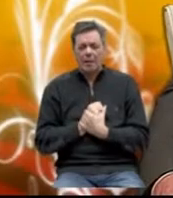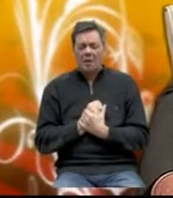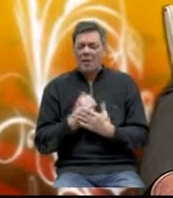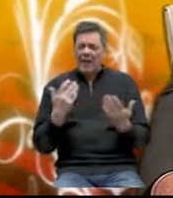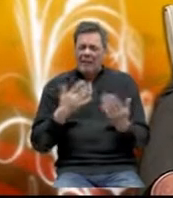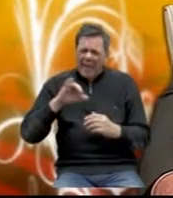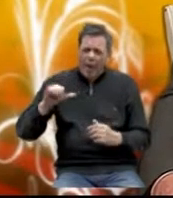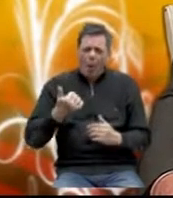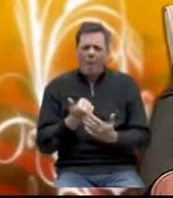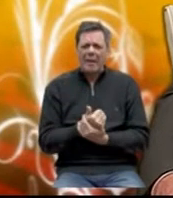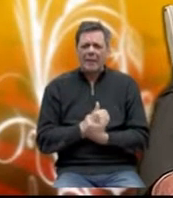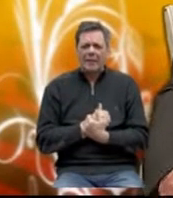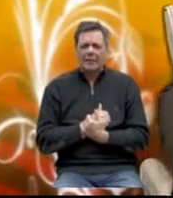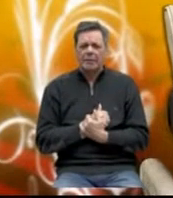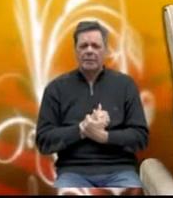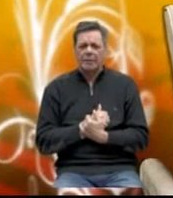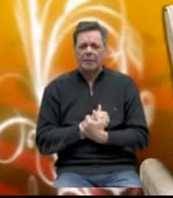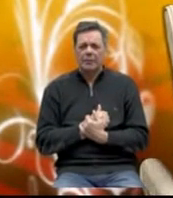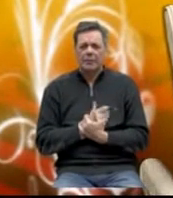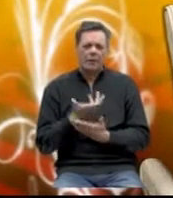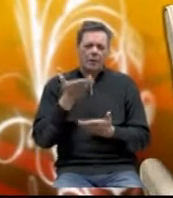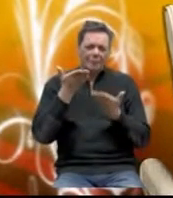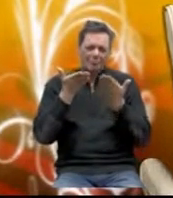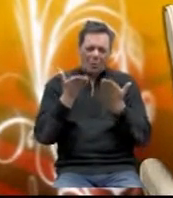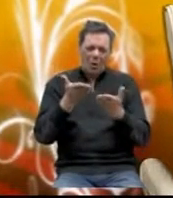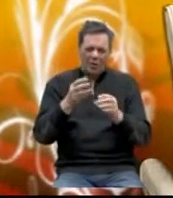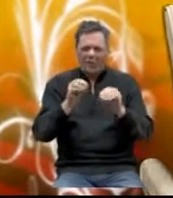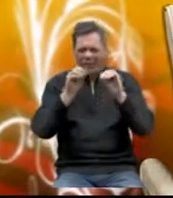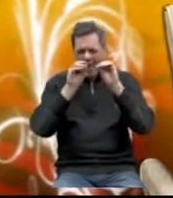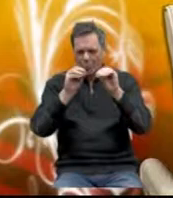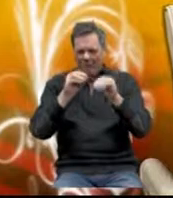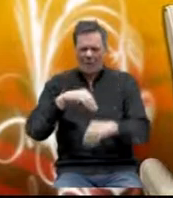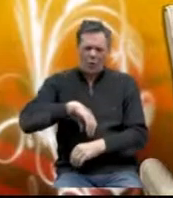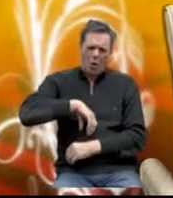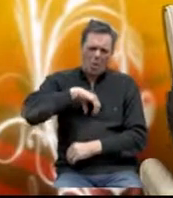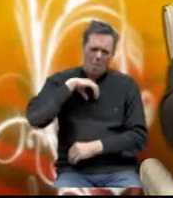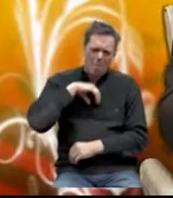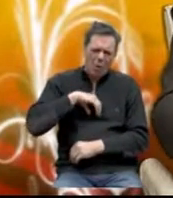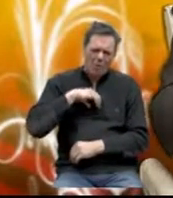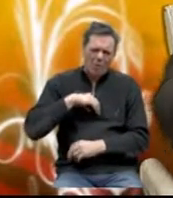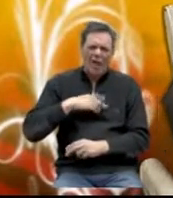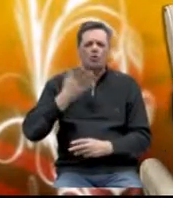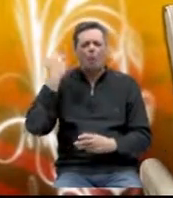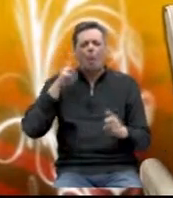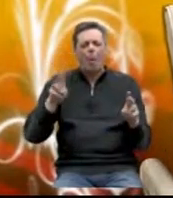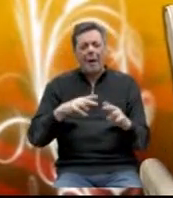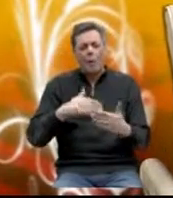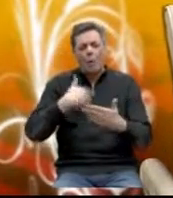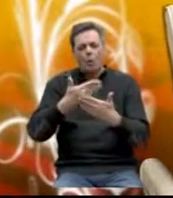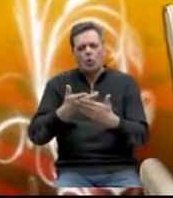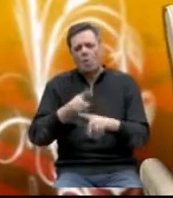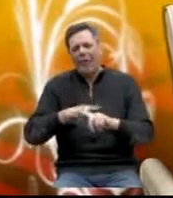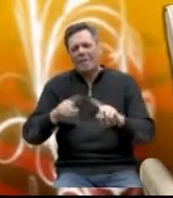je opet zapravo na neki način tog edukativnog motivirajućeg bilo relativno manje u odnosu na